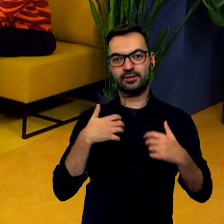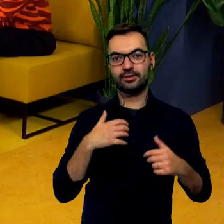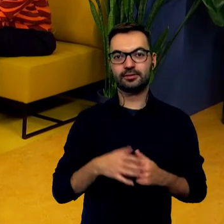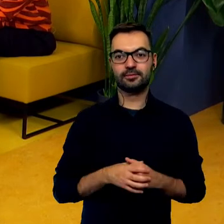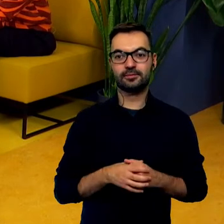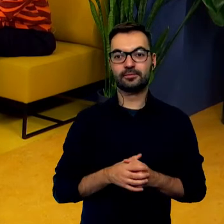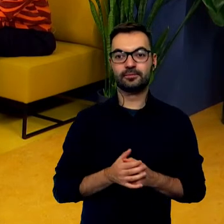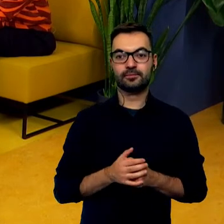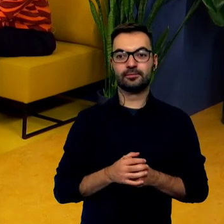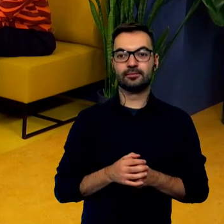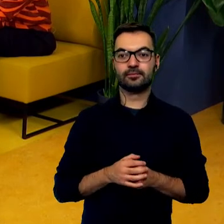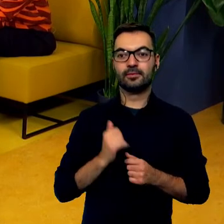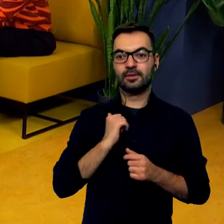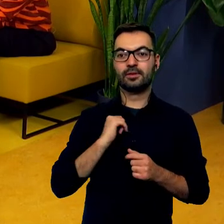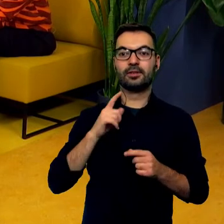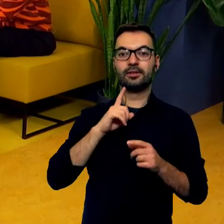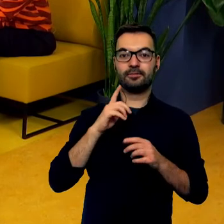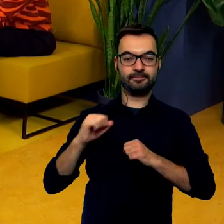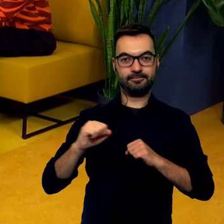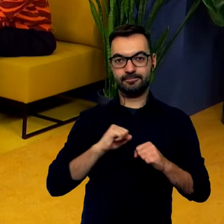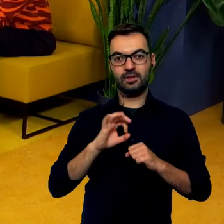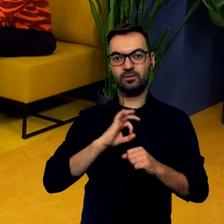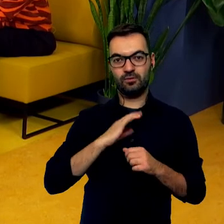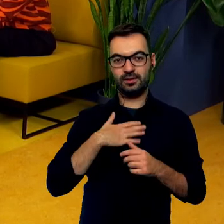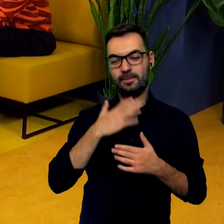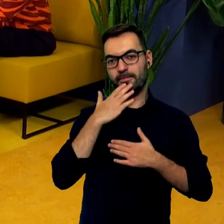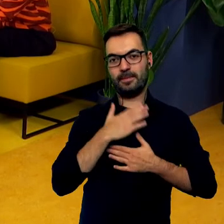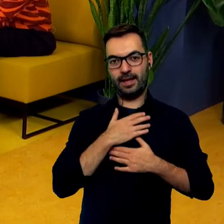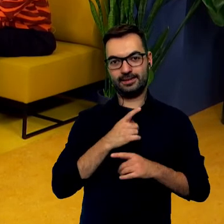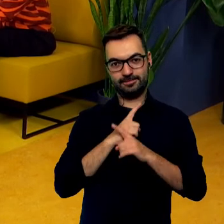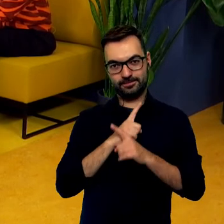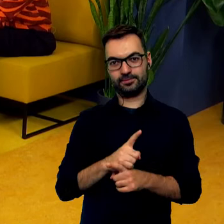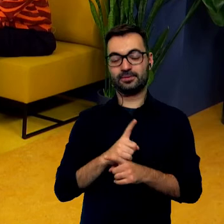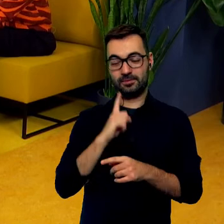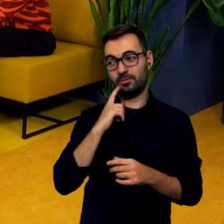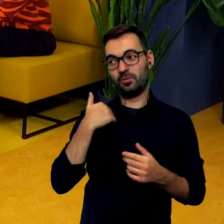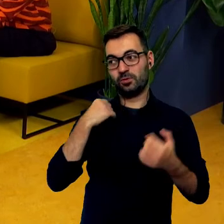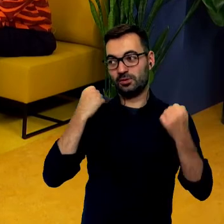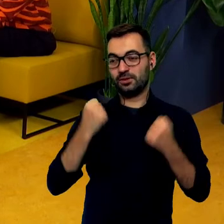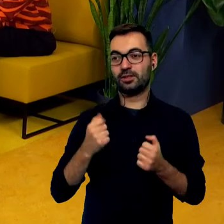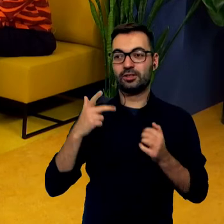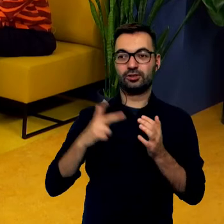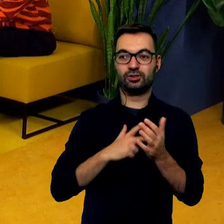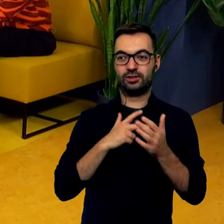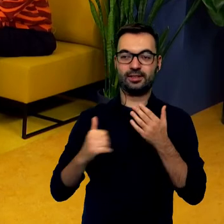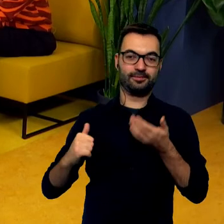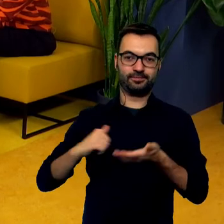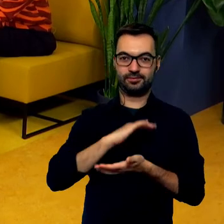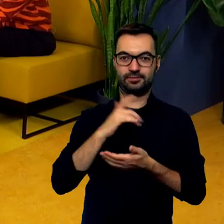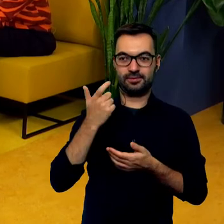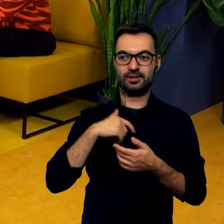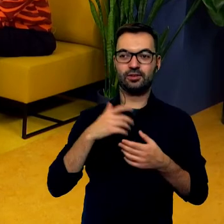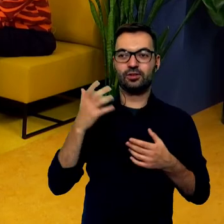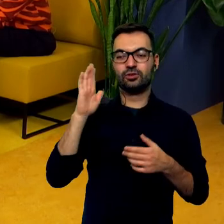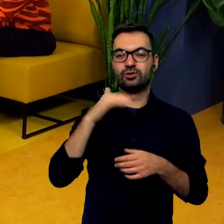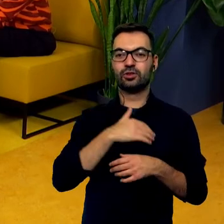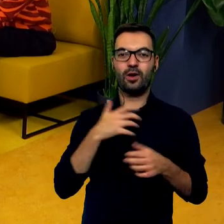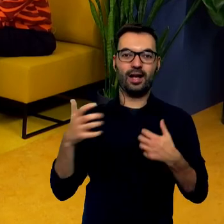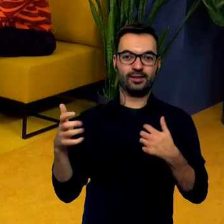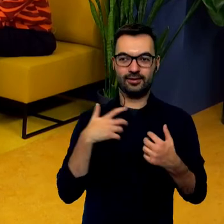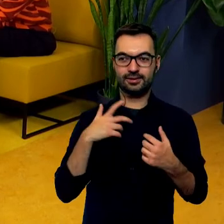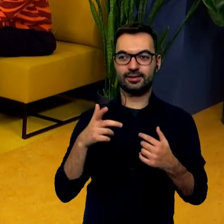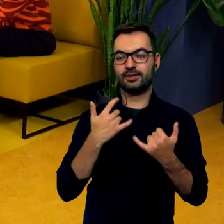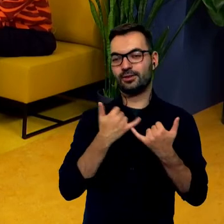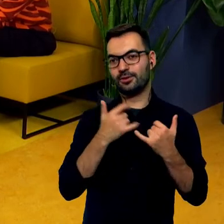aktorem, tylko żeby pójść i podążać za swoją pasją, co przecież nie było łatwe, bo tak. 3 razy się nie dostałem, robiłem wiele,